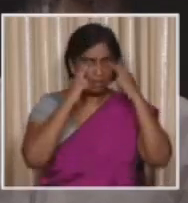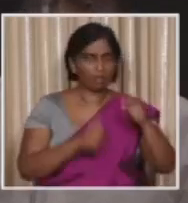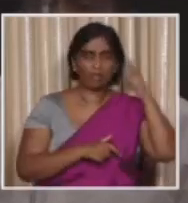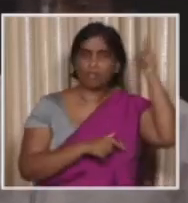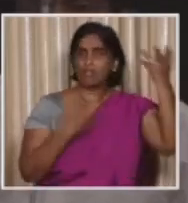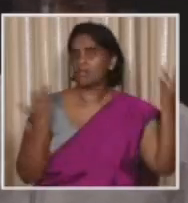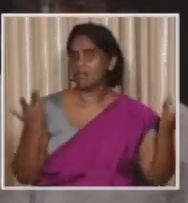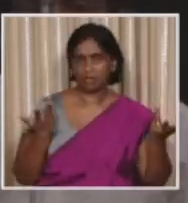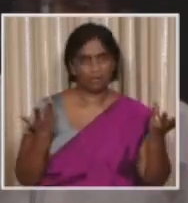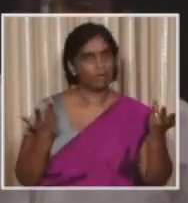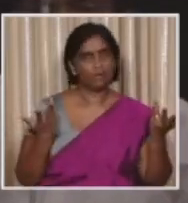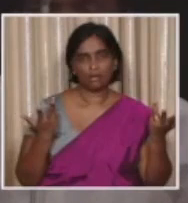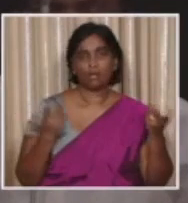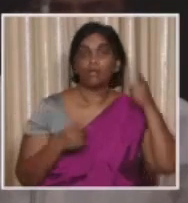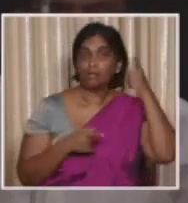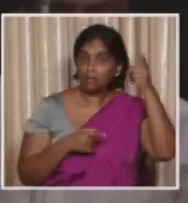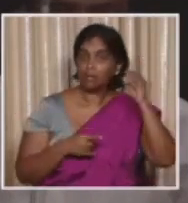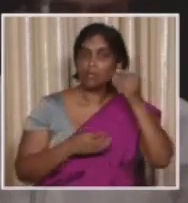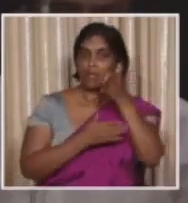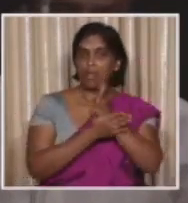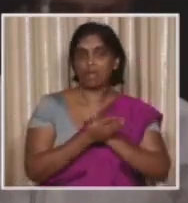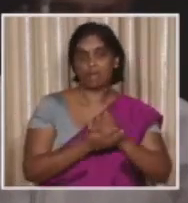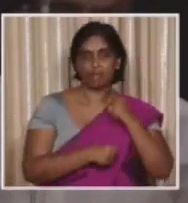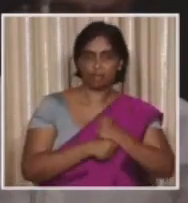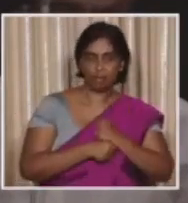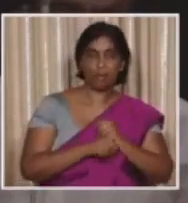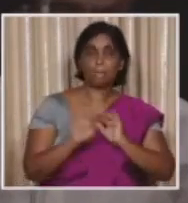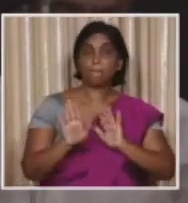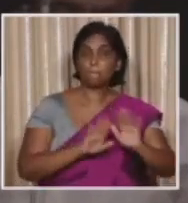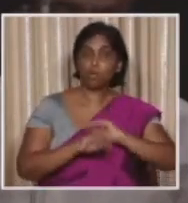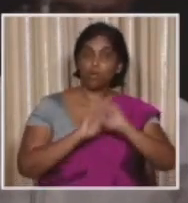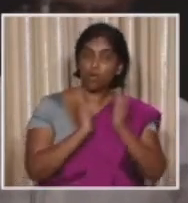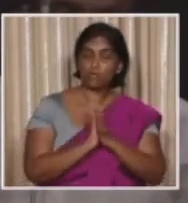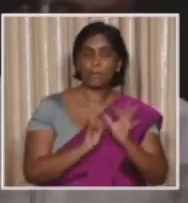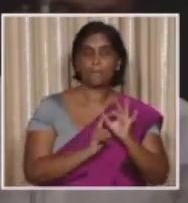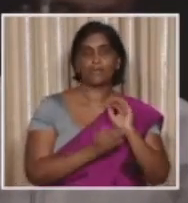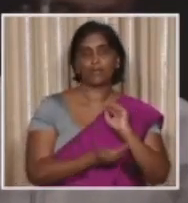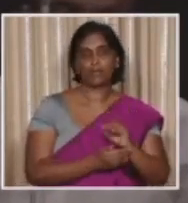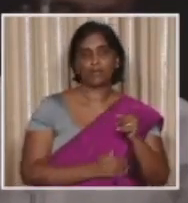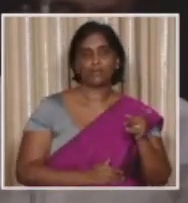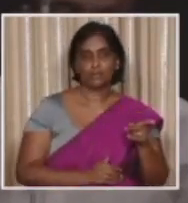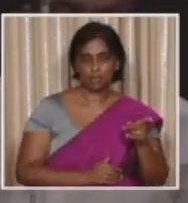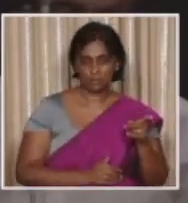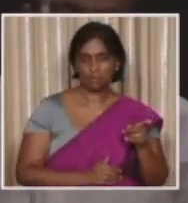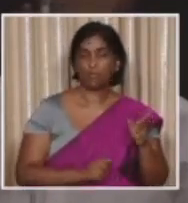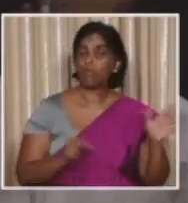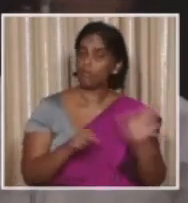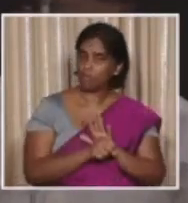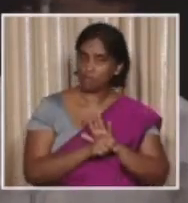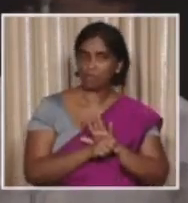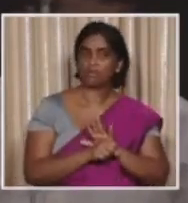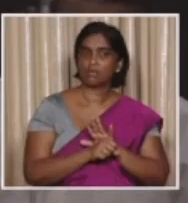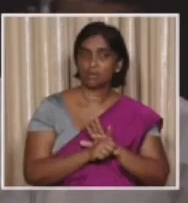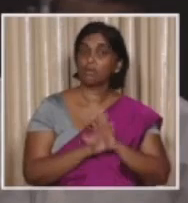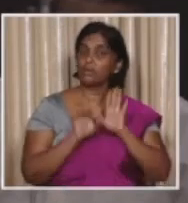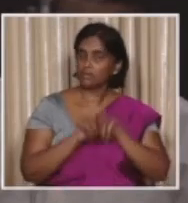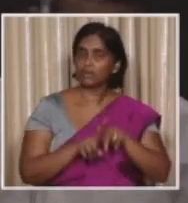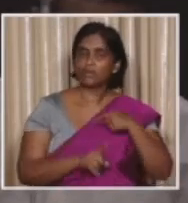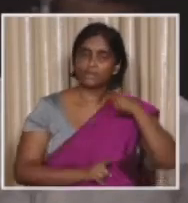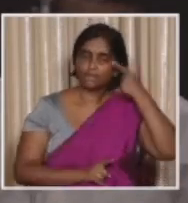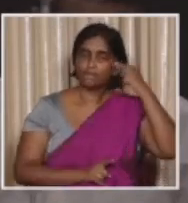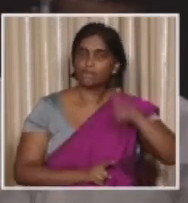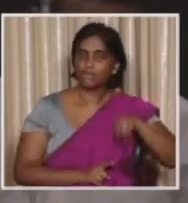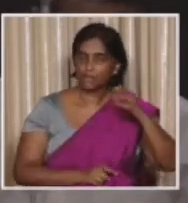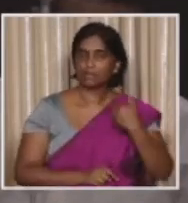නැහැ. ඔවුන්ට යම්කිසි කොටසක් තියෙනවා හැබැයි පරිපාලනය කරන්නේ පෞද්ගලික අංශය සම්පූර්ණයෙන්. එනිසා අපි විශ්වාස